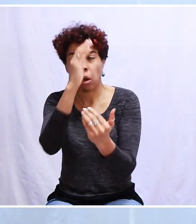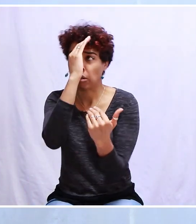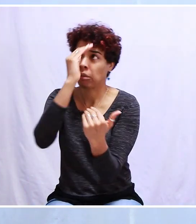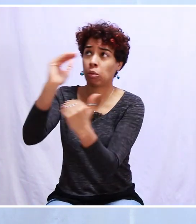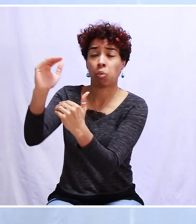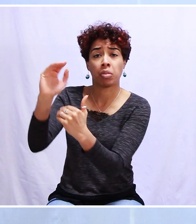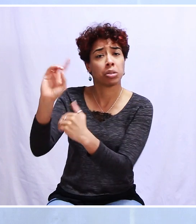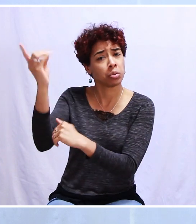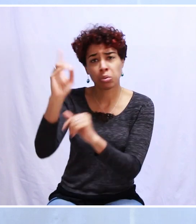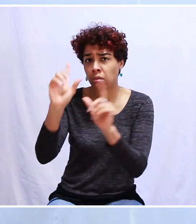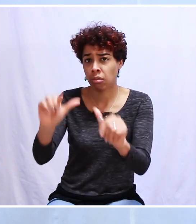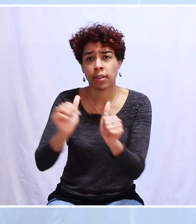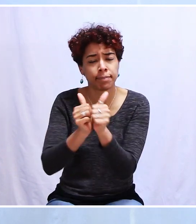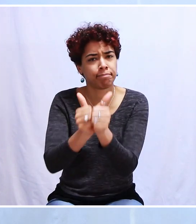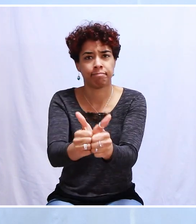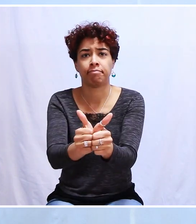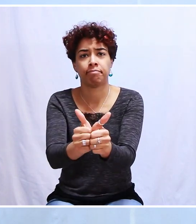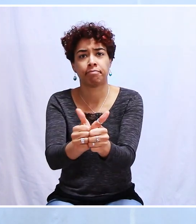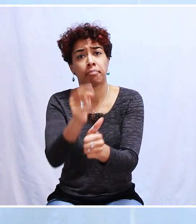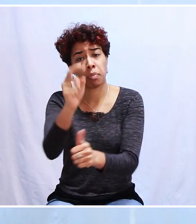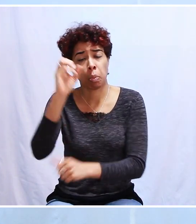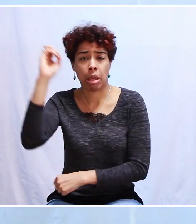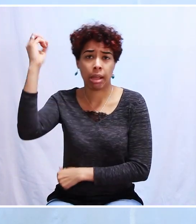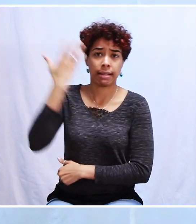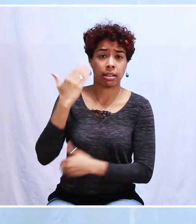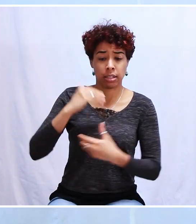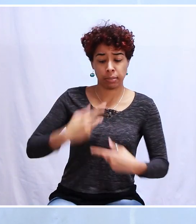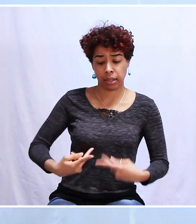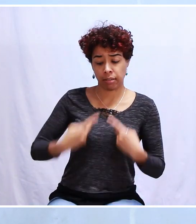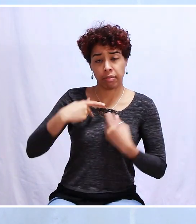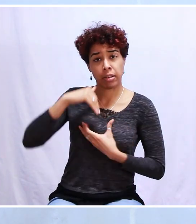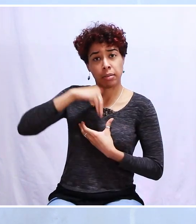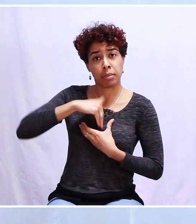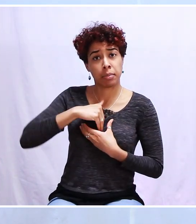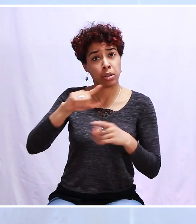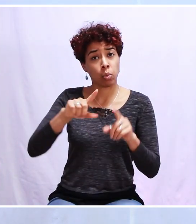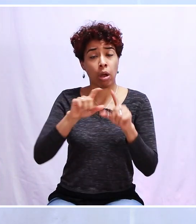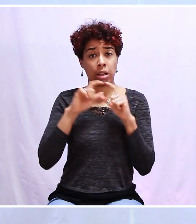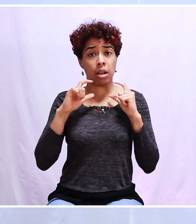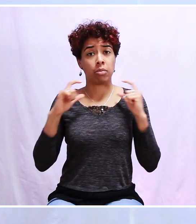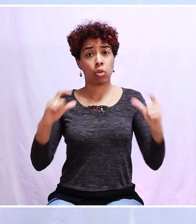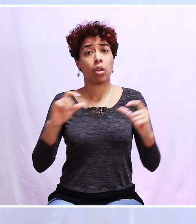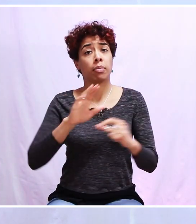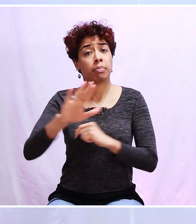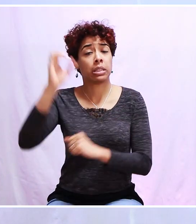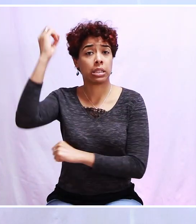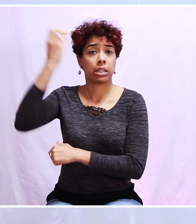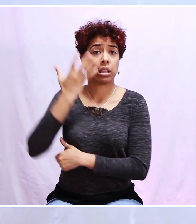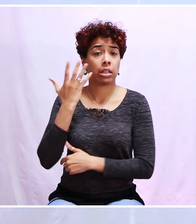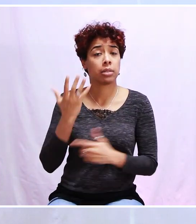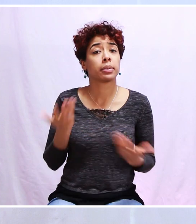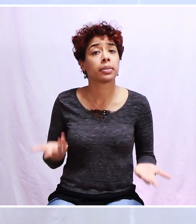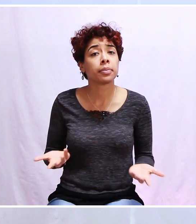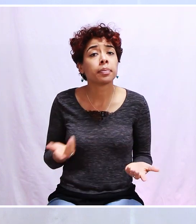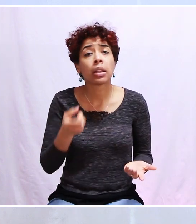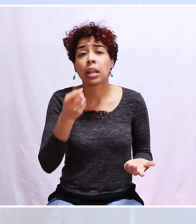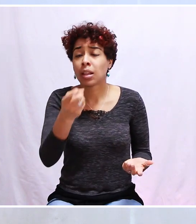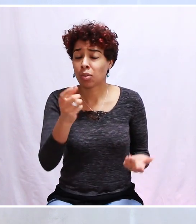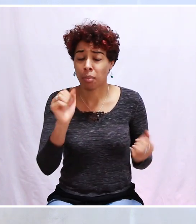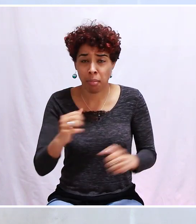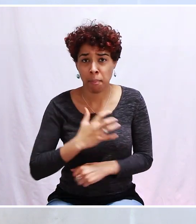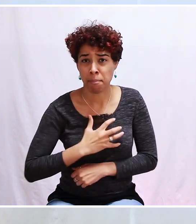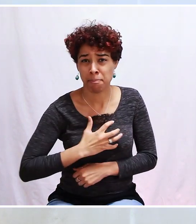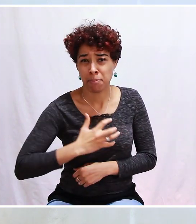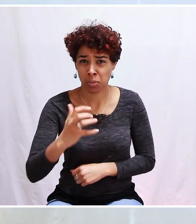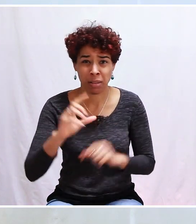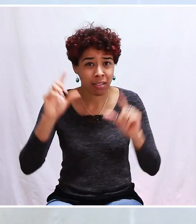que Dieu est avec toi. Tu as le Saint-Esprit dans ta vie, tu es devenu le temple du Saint-Esprit, nous dit les Écritures, et tu as la prospérité